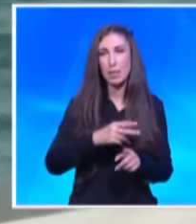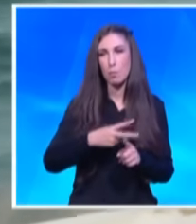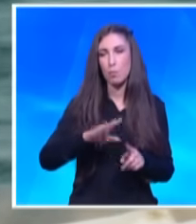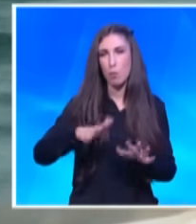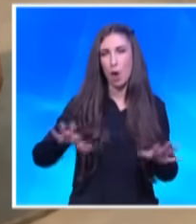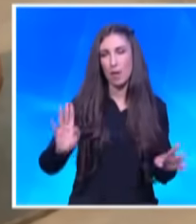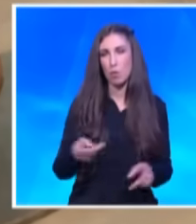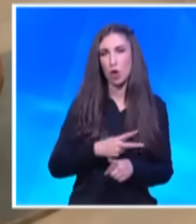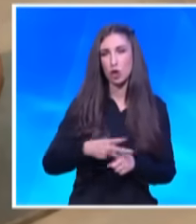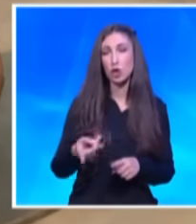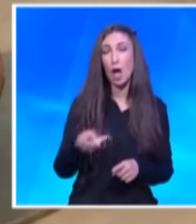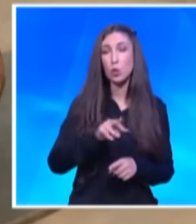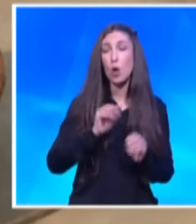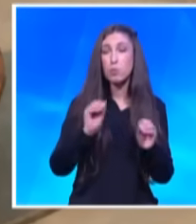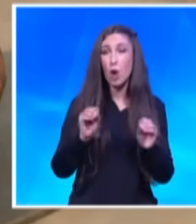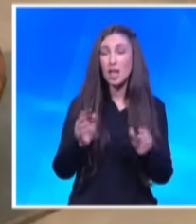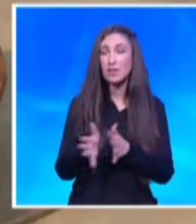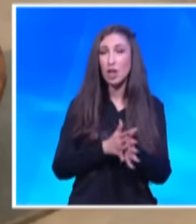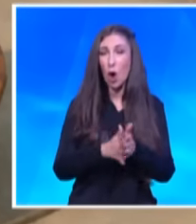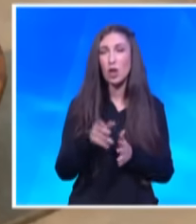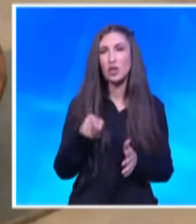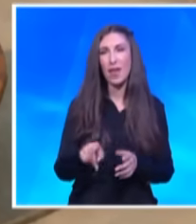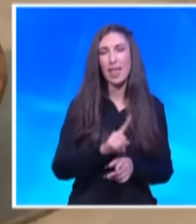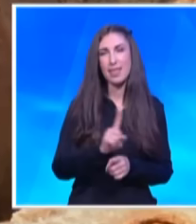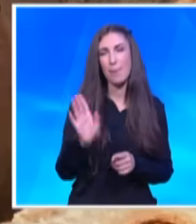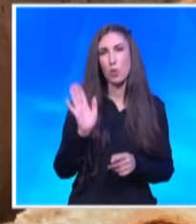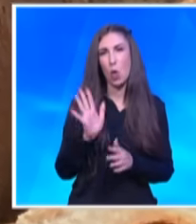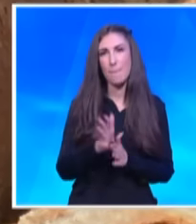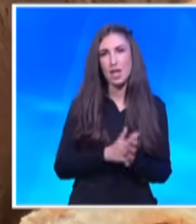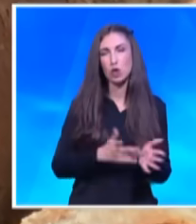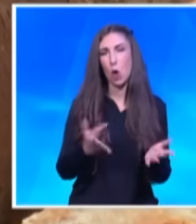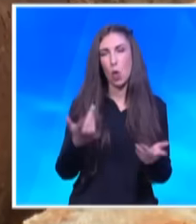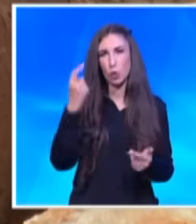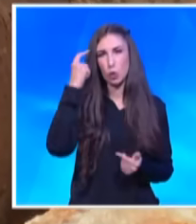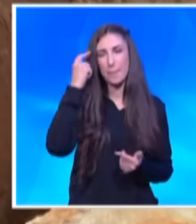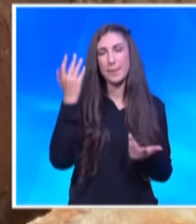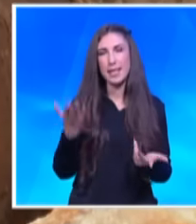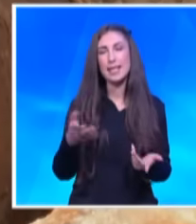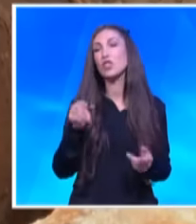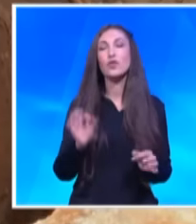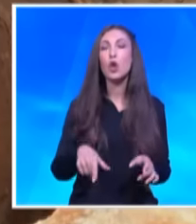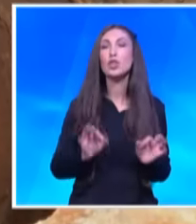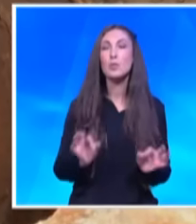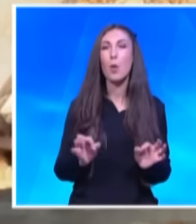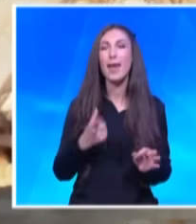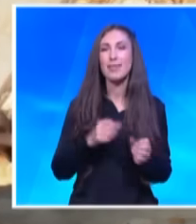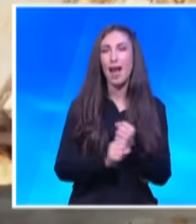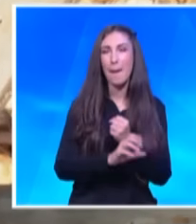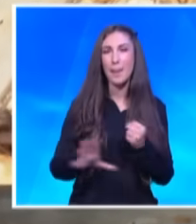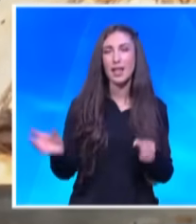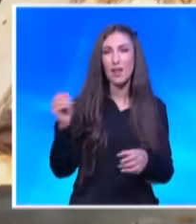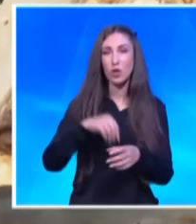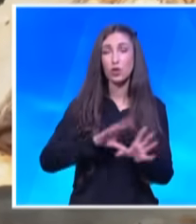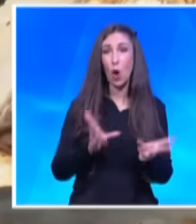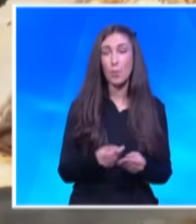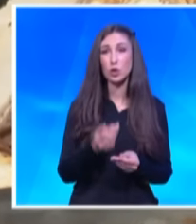по-чисто, а от друга да покажат на хората, че то не е толкова мръсно, за колкото се смята. Към този момент в кампанията се включват